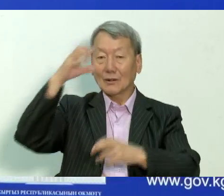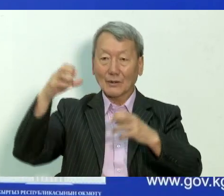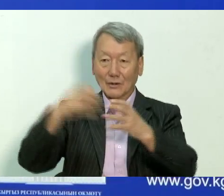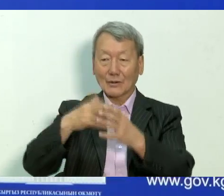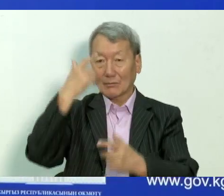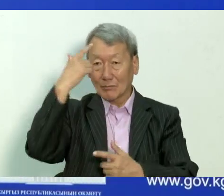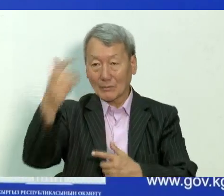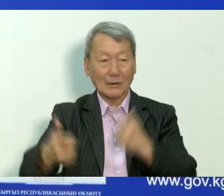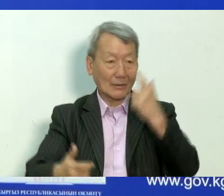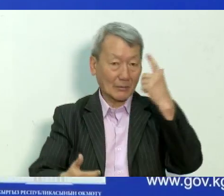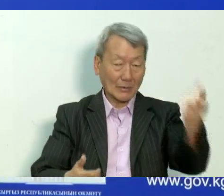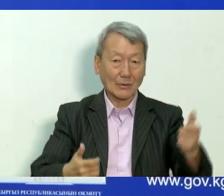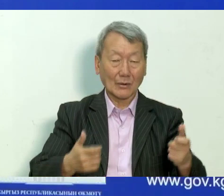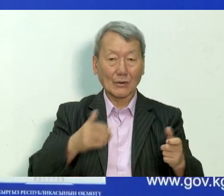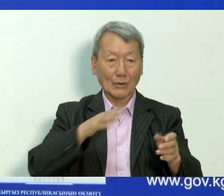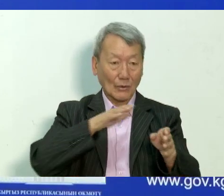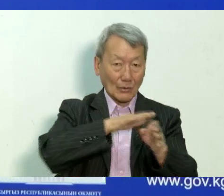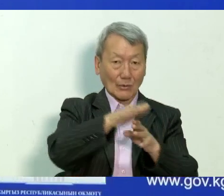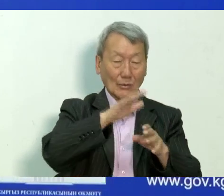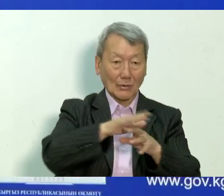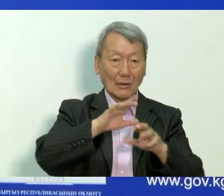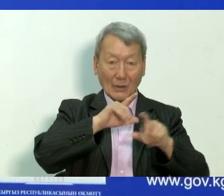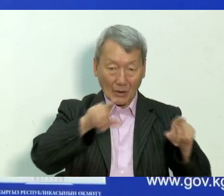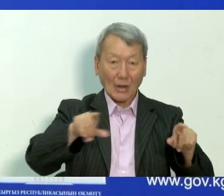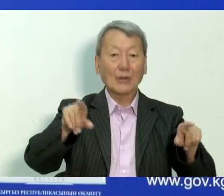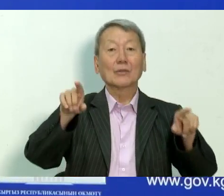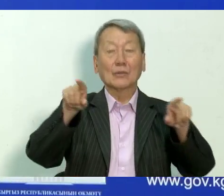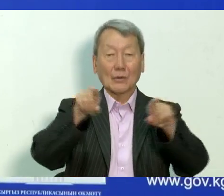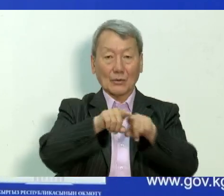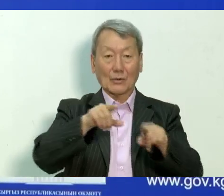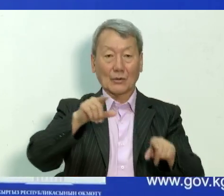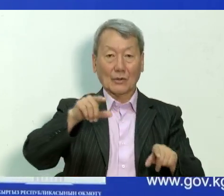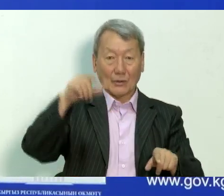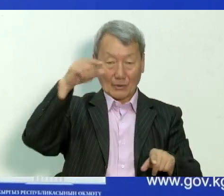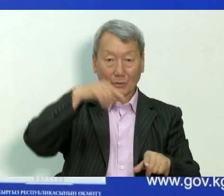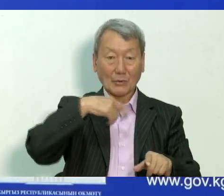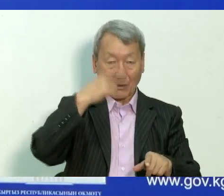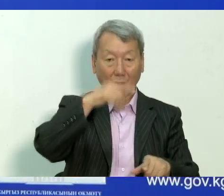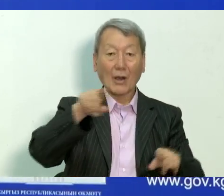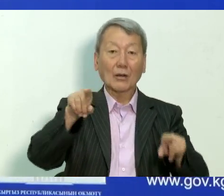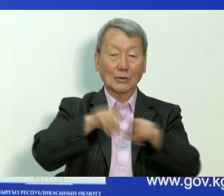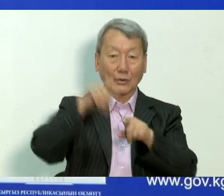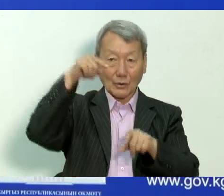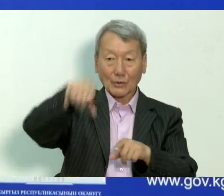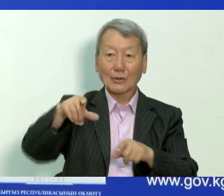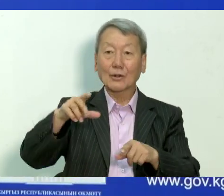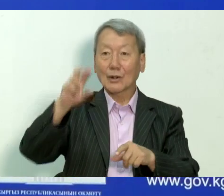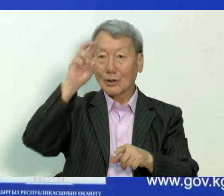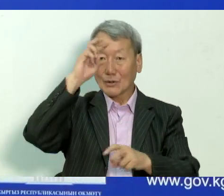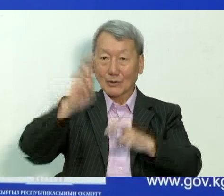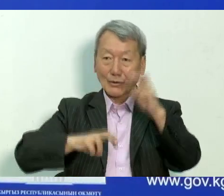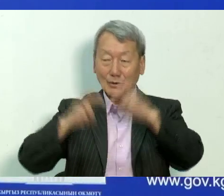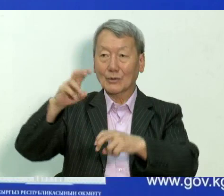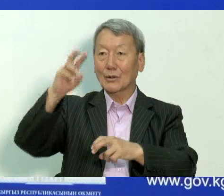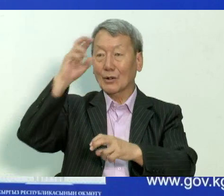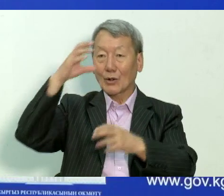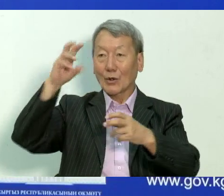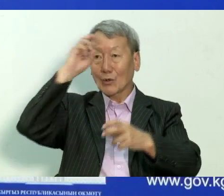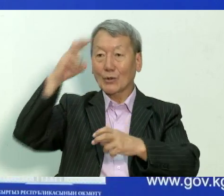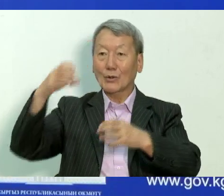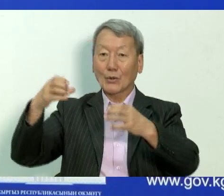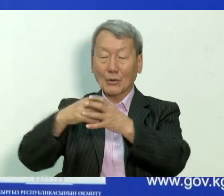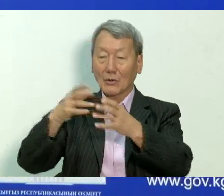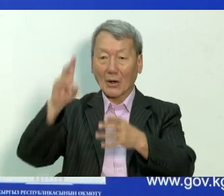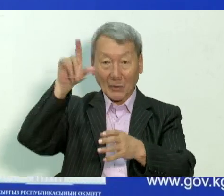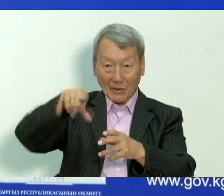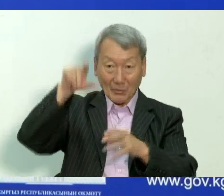эскертип берүү иштери толук кандуу жүргүзгөнүнө карабастан биздин бүгүнкү күндө ошол компаниялардагы иштерин толук кандуу алып